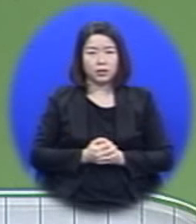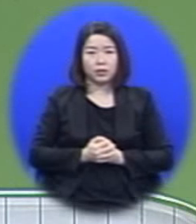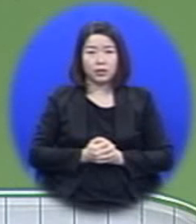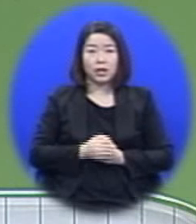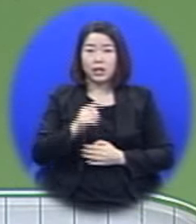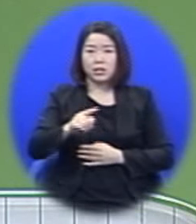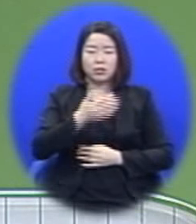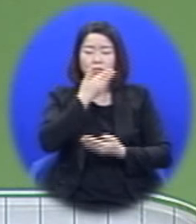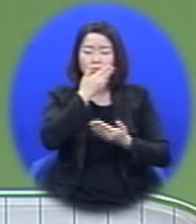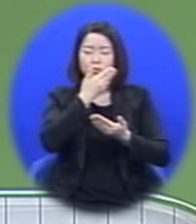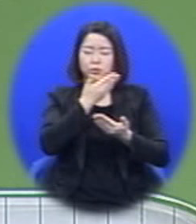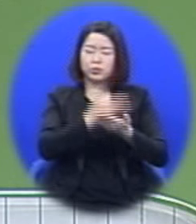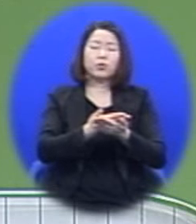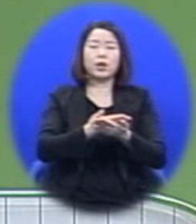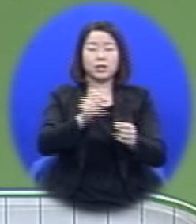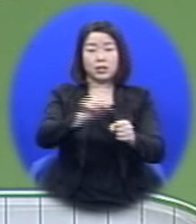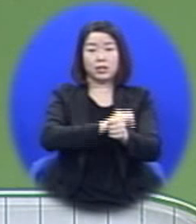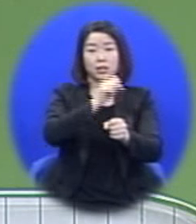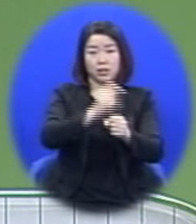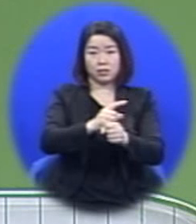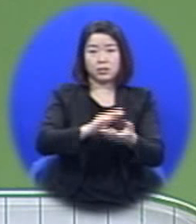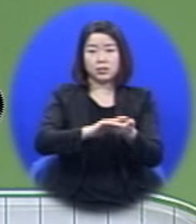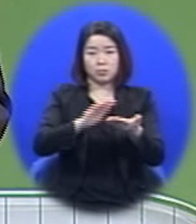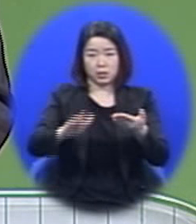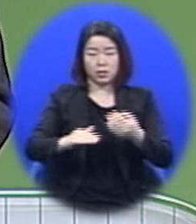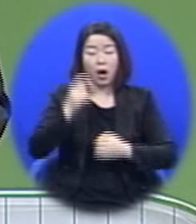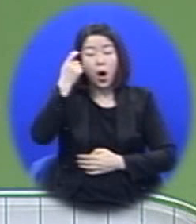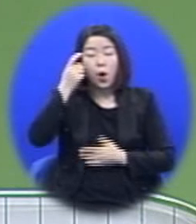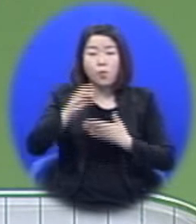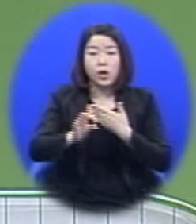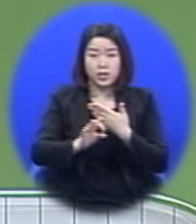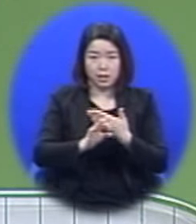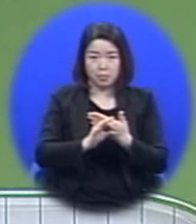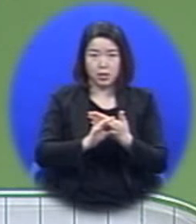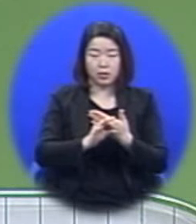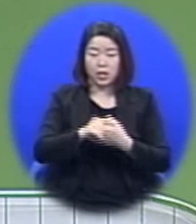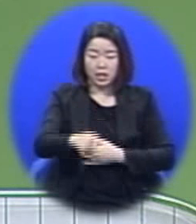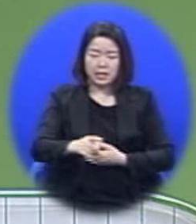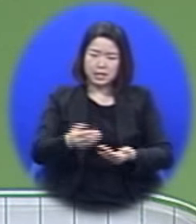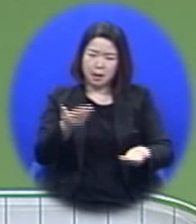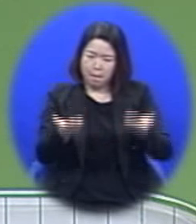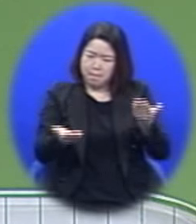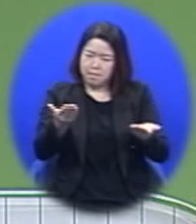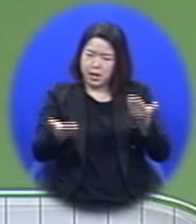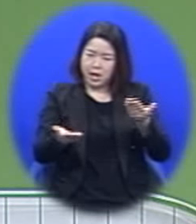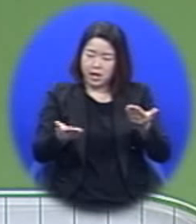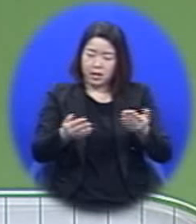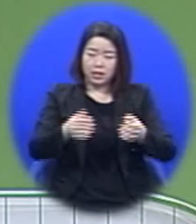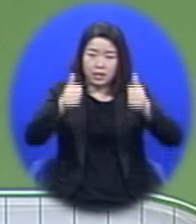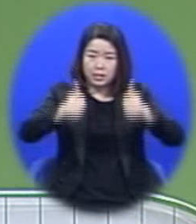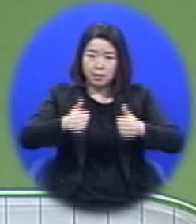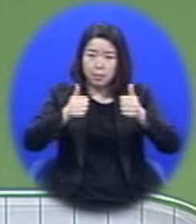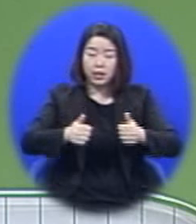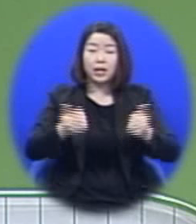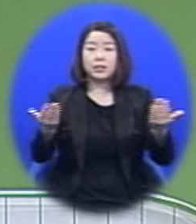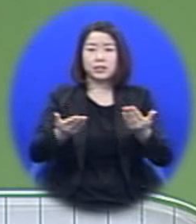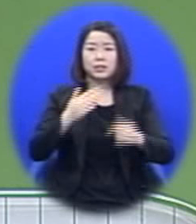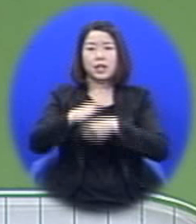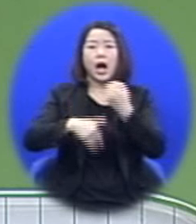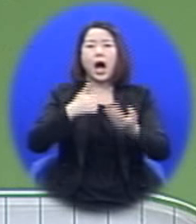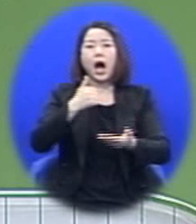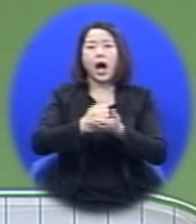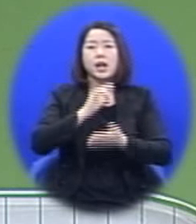이건 대단히 중요한 특징이에요. 왜? 이 판단하고 재판하는 일은 하나님만 하시는